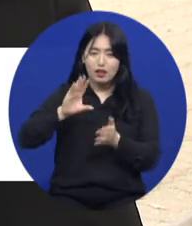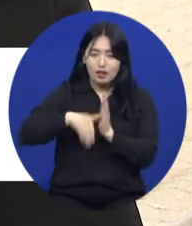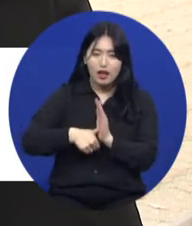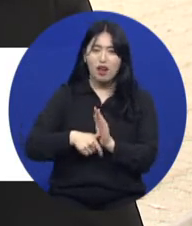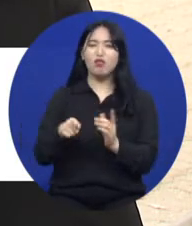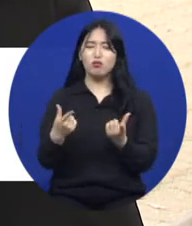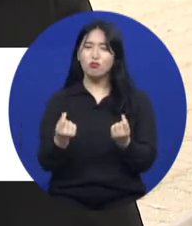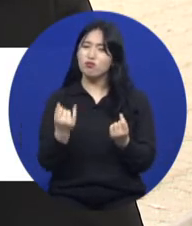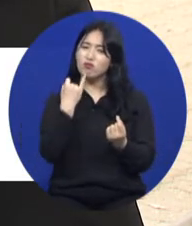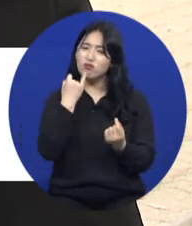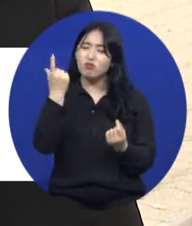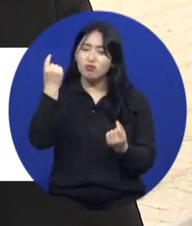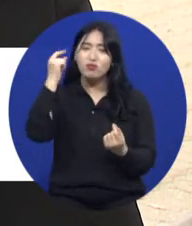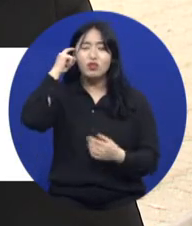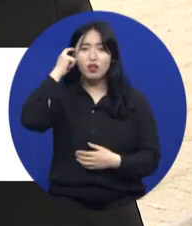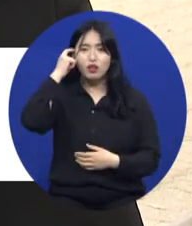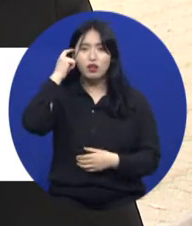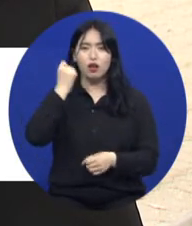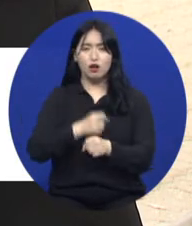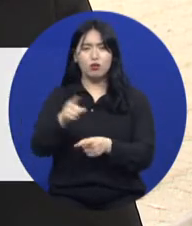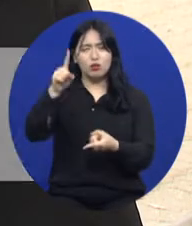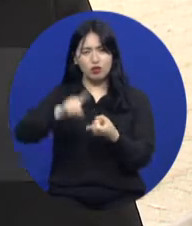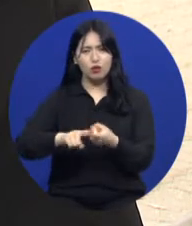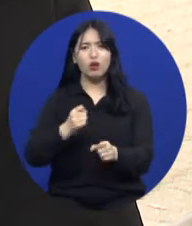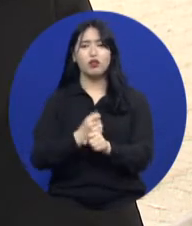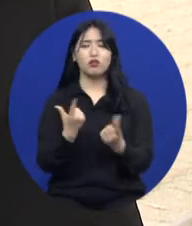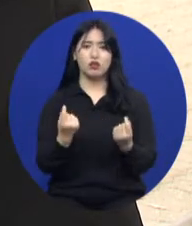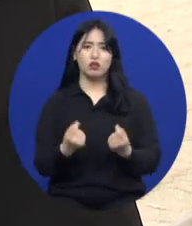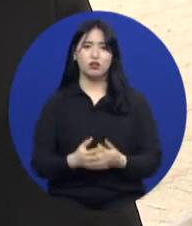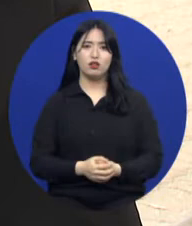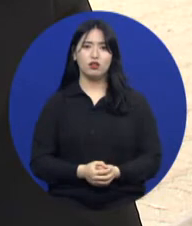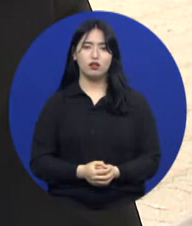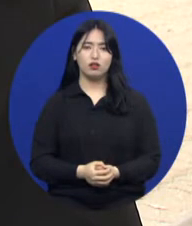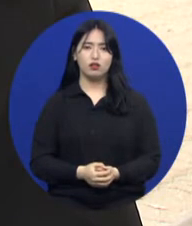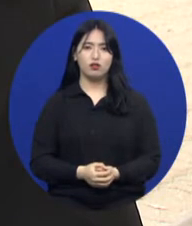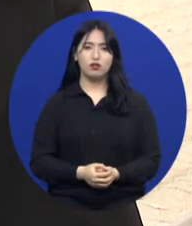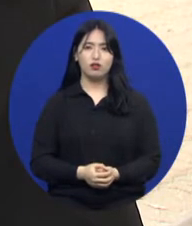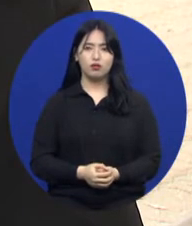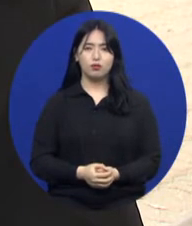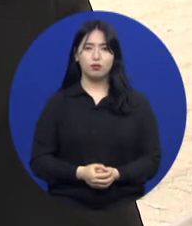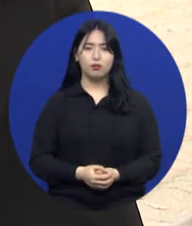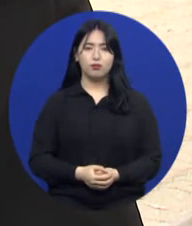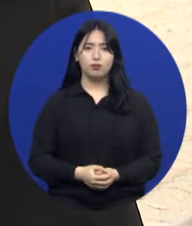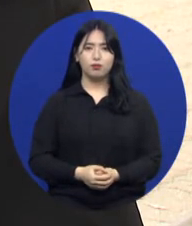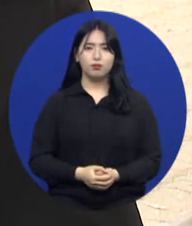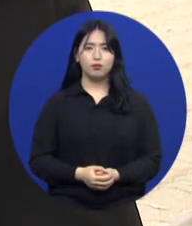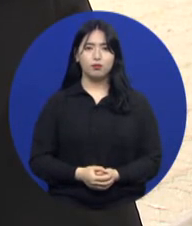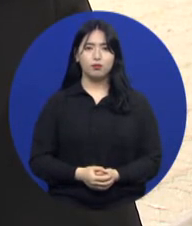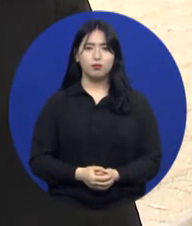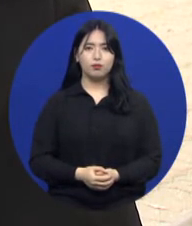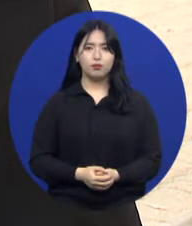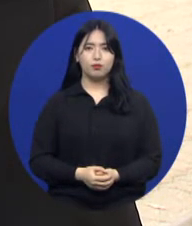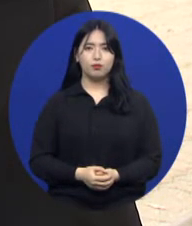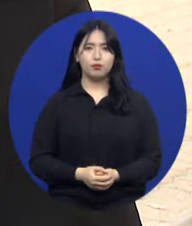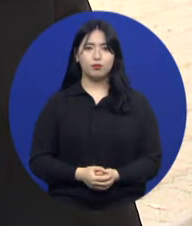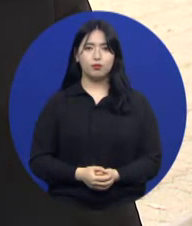하면 되겠지라고 생각하고 그대로 하는 것 같아요. MBC 뉴스 조인호입니다.